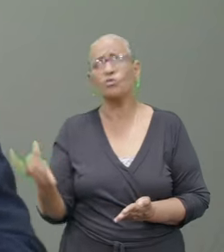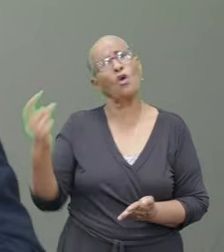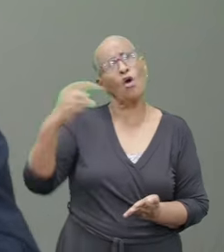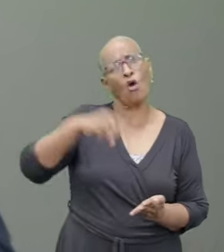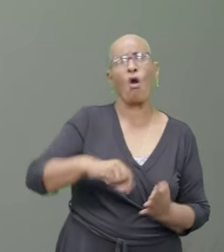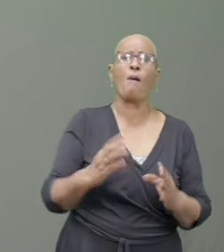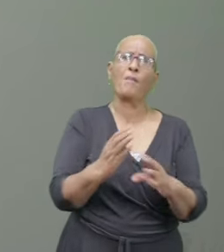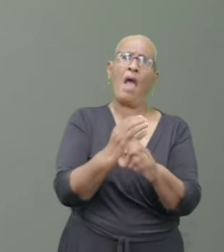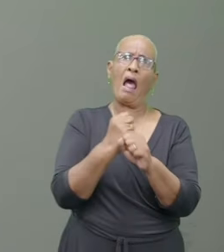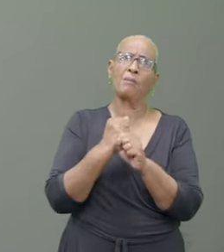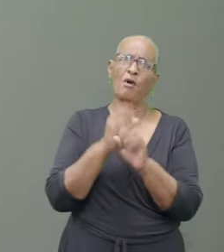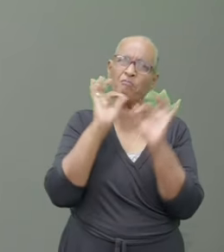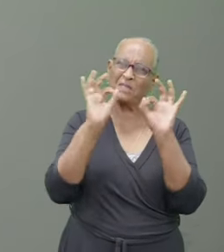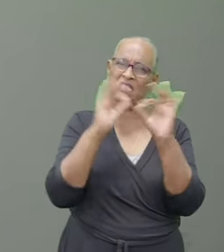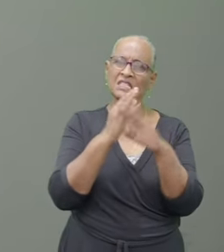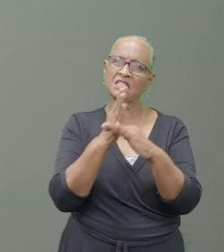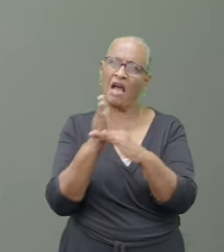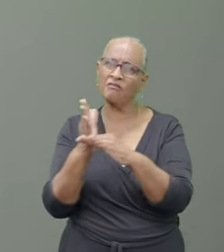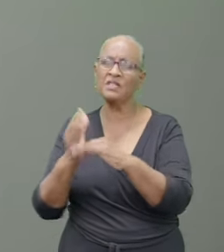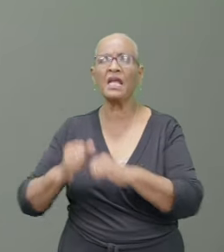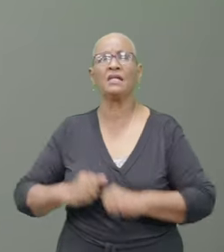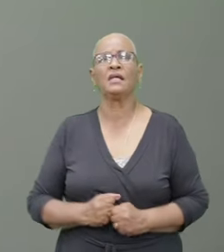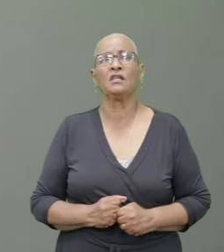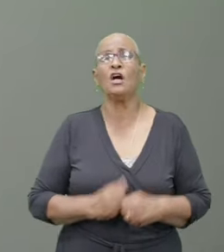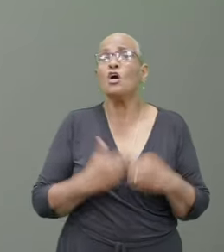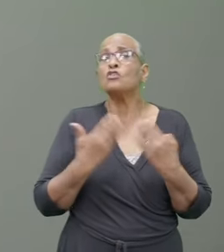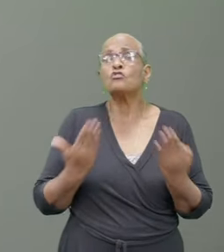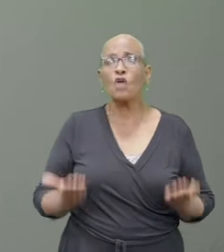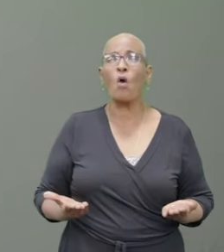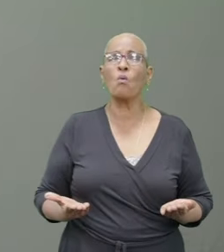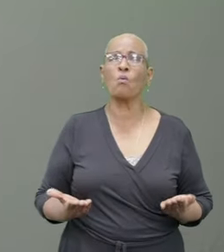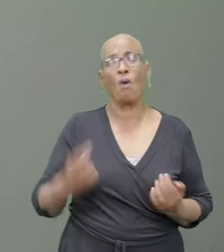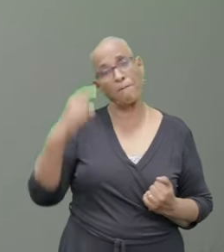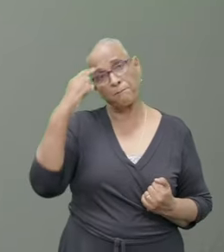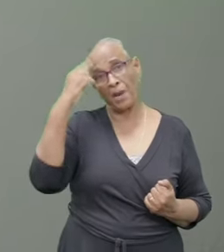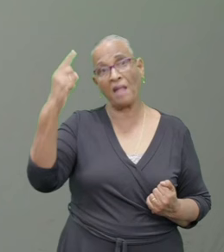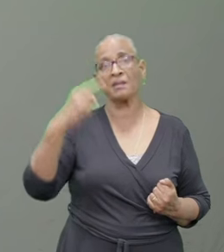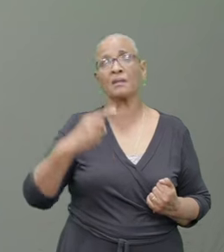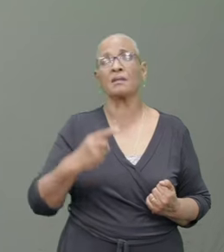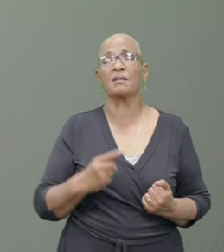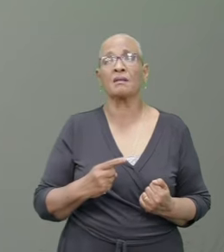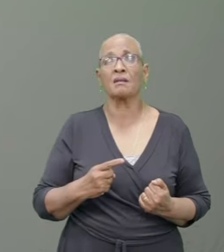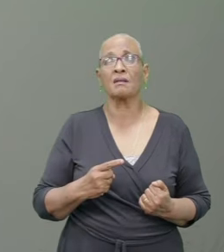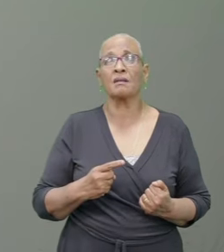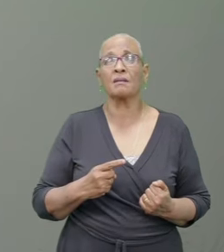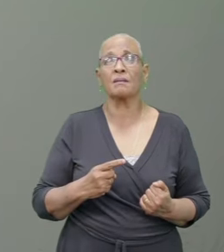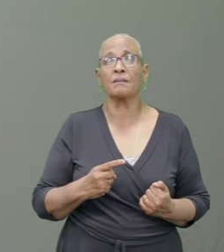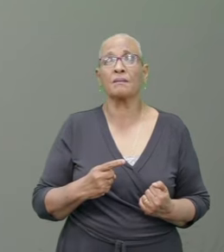specifieke afdelingen. Zo is er ook een plan om,